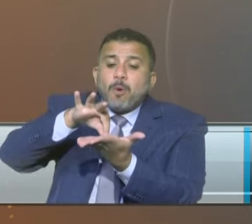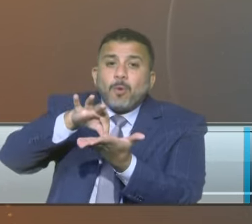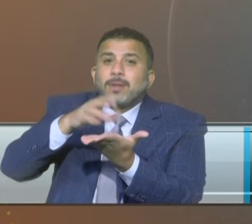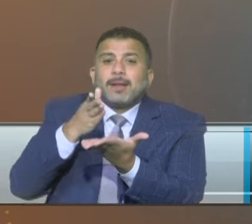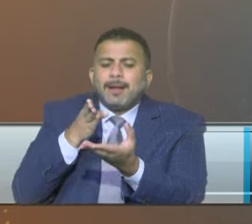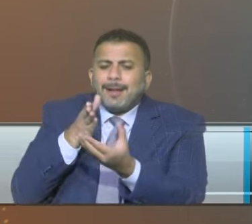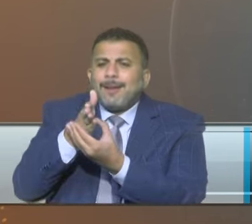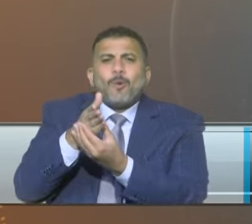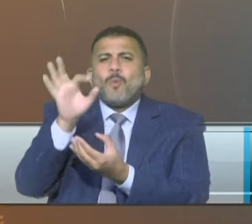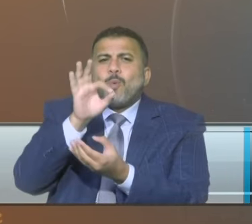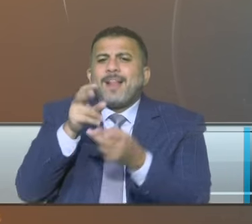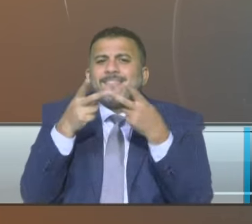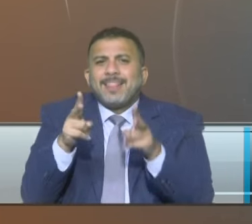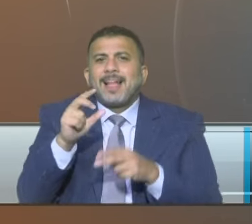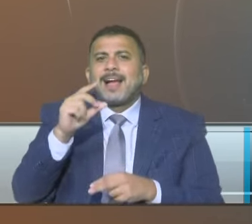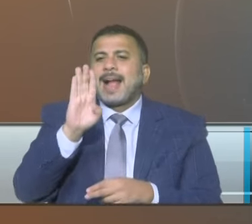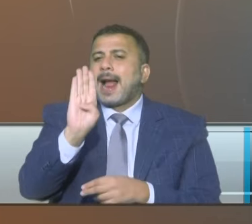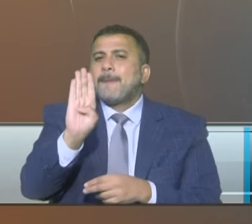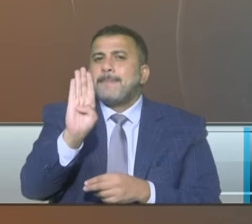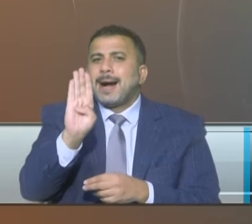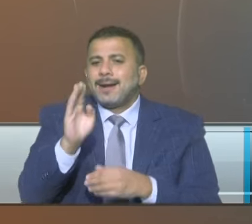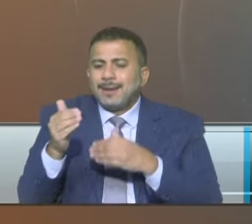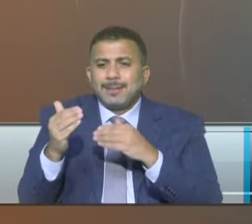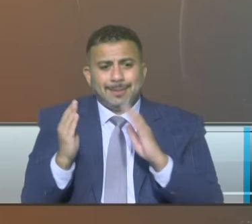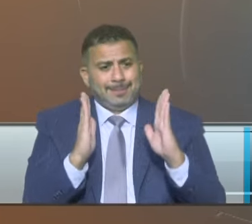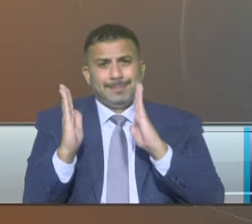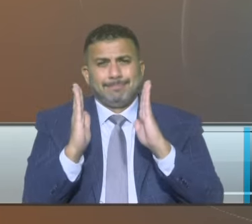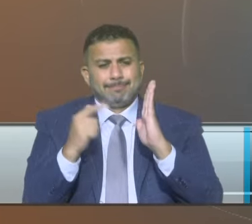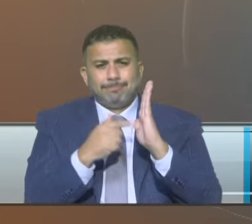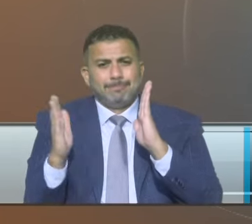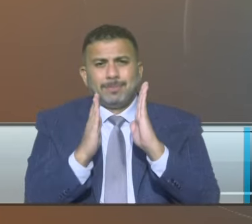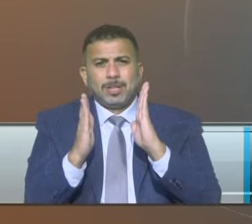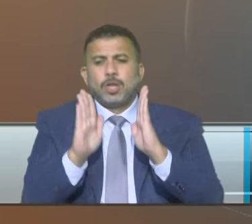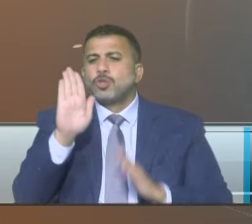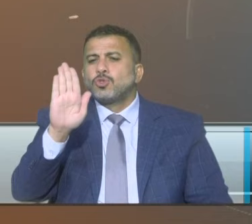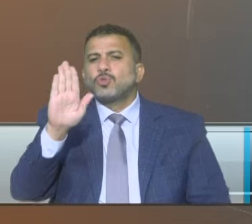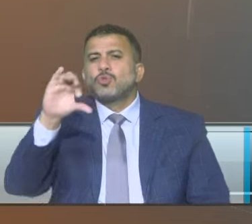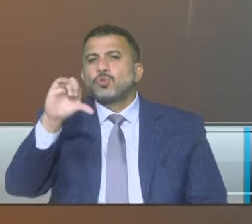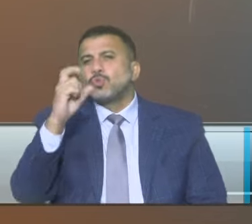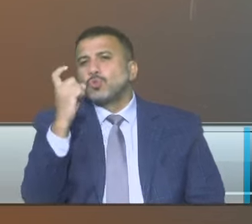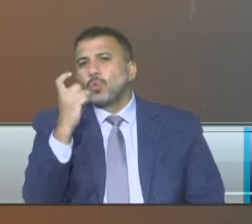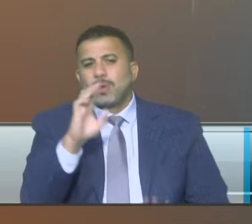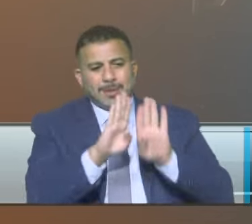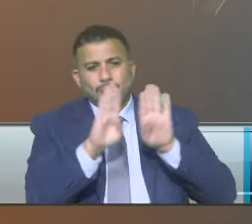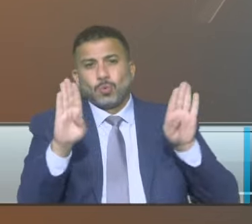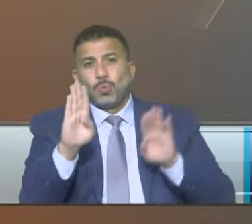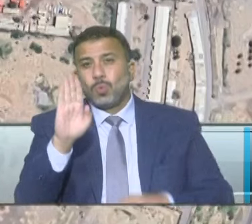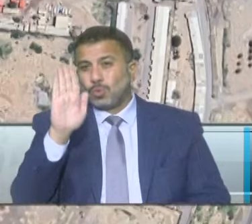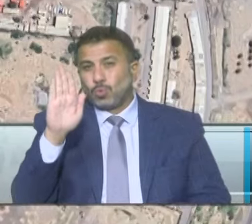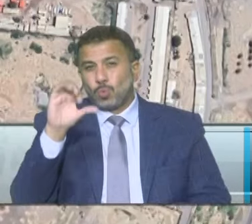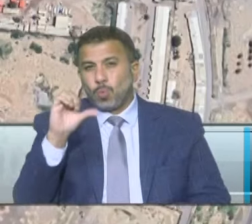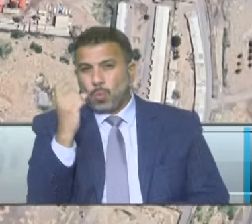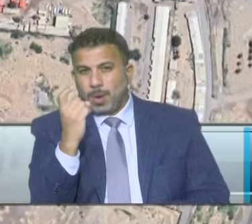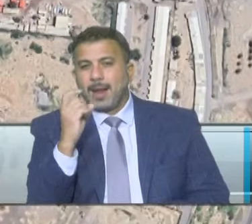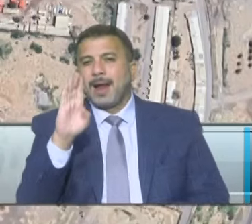مدينه كلباء في المنطقه المقابله لمنطقه سور سور كلباء منطقه السور